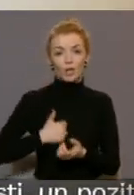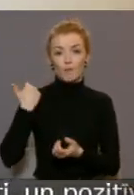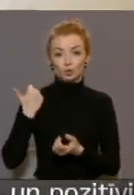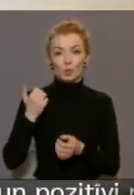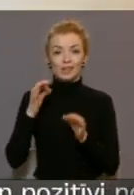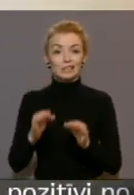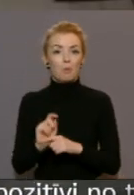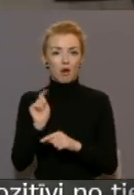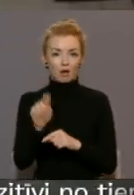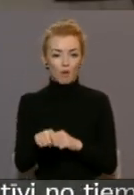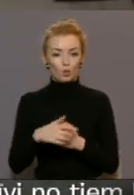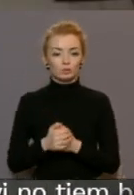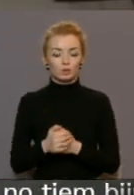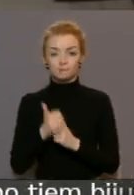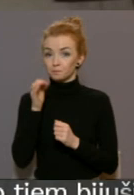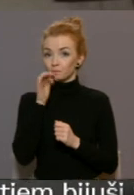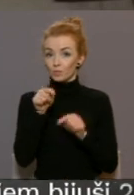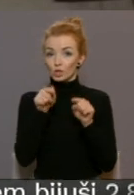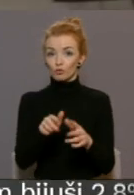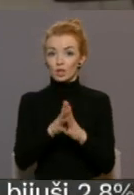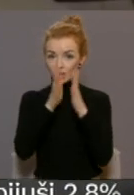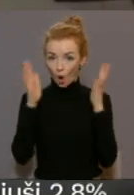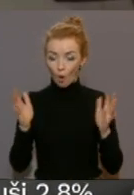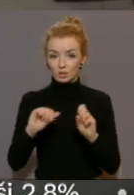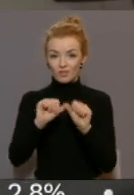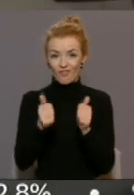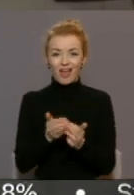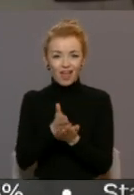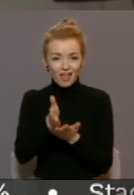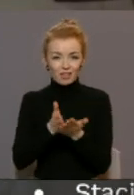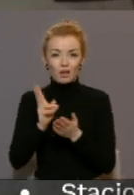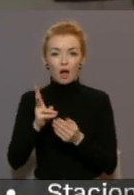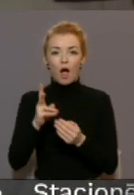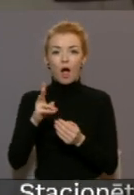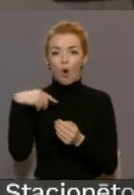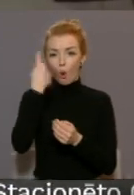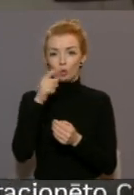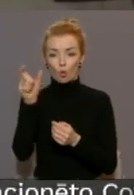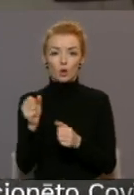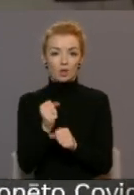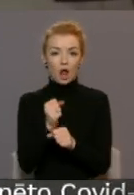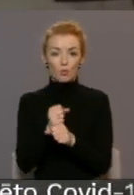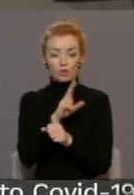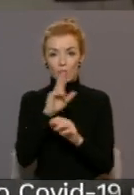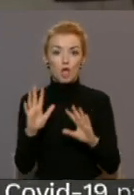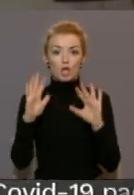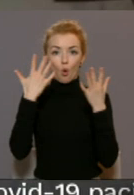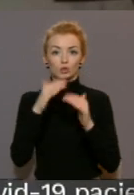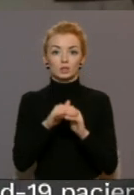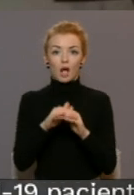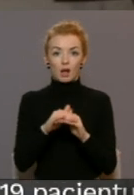tiesību pārkāpums. Šie daudzie veidi, kā autora darbu var pat nejauši saglabāt,